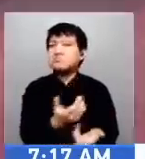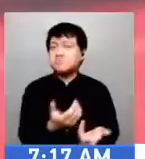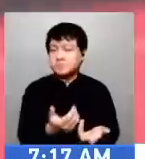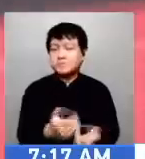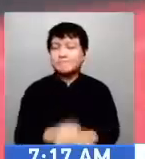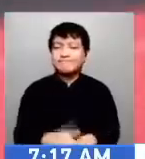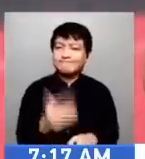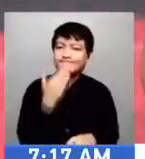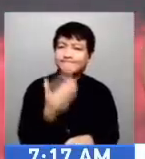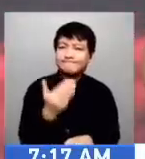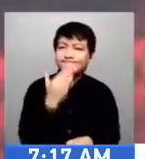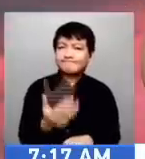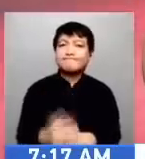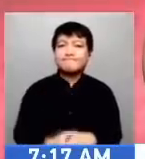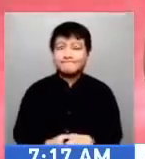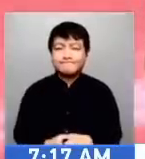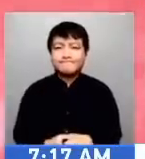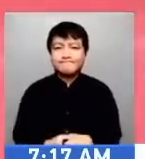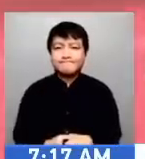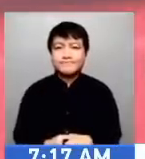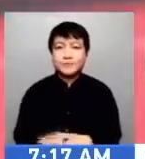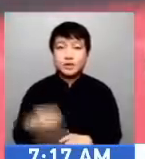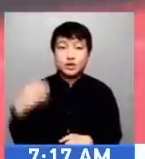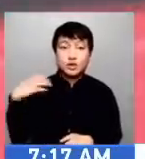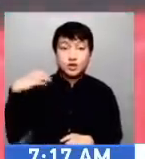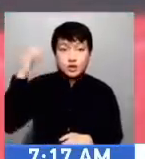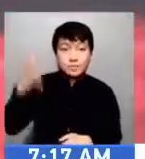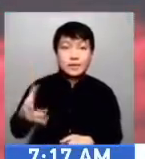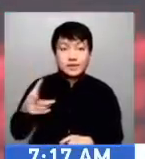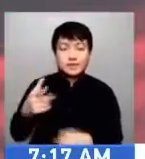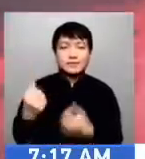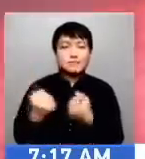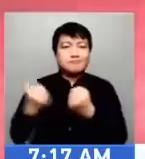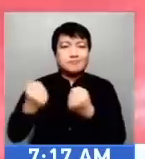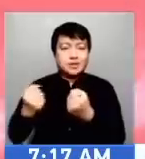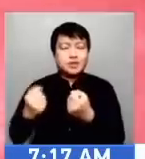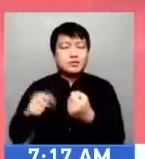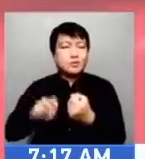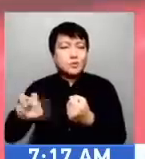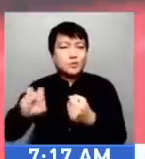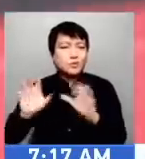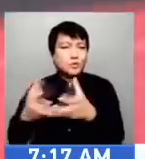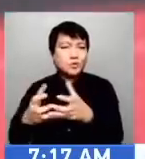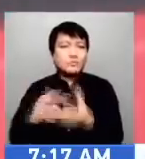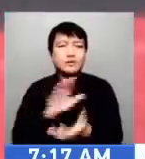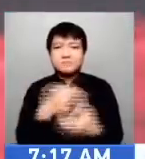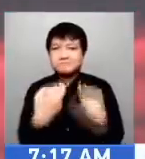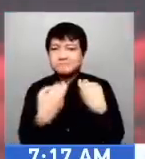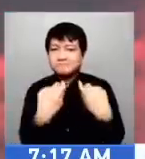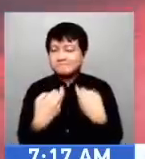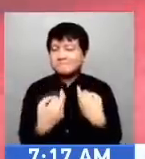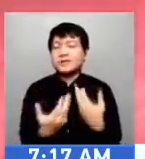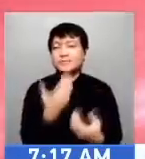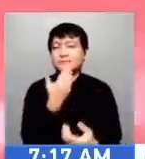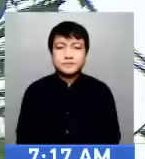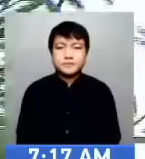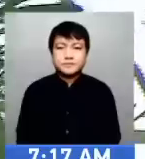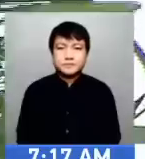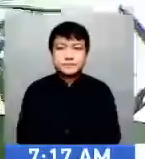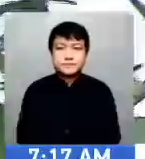po, Mar Valbuena, ang chairman po ng Manibela Transport po. Group, sa inyong pong paliwanag at sa inyong panahon. Magandang umaga po sa inyo. Ingat po magandang kayo. Magandang